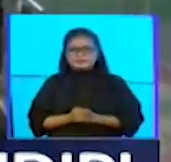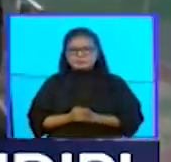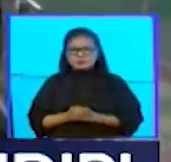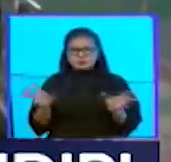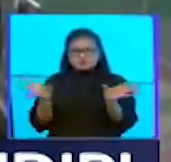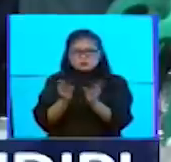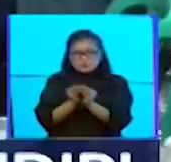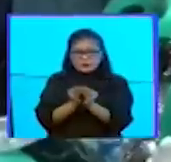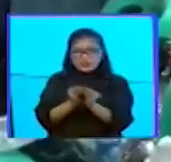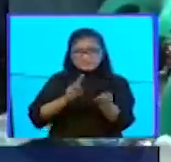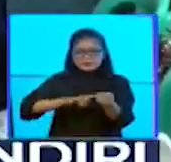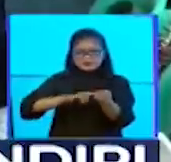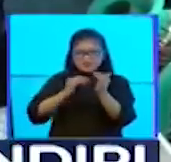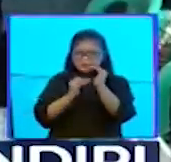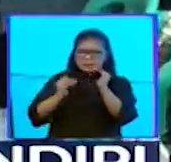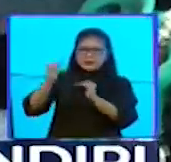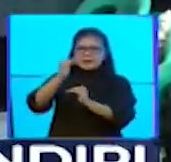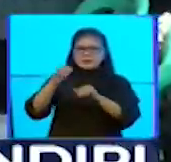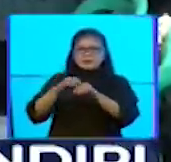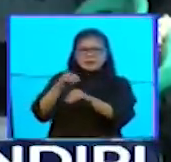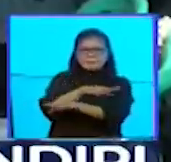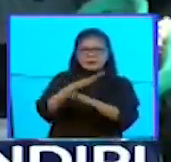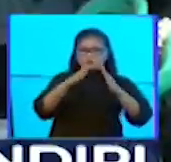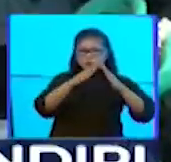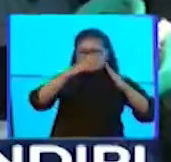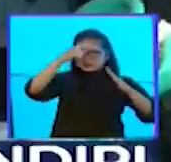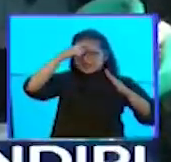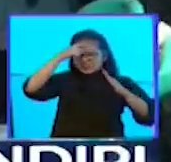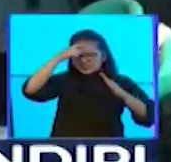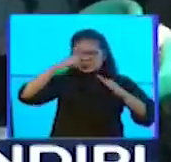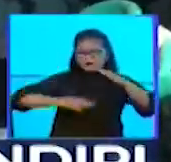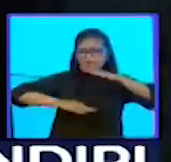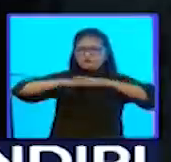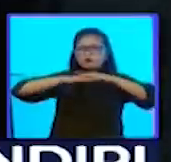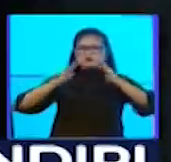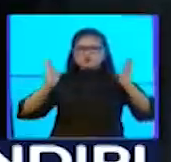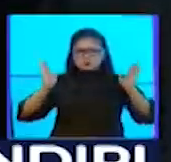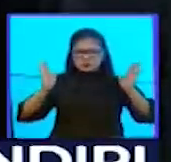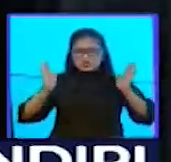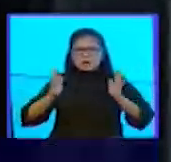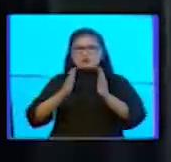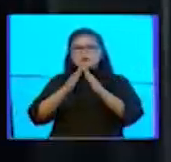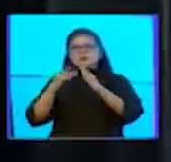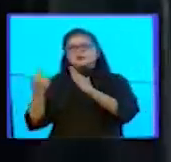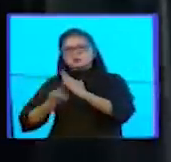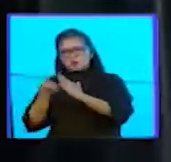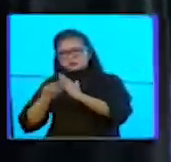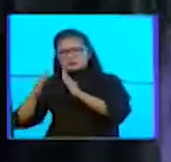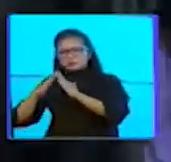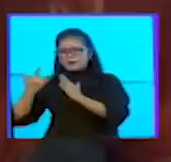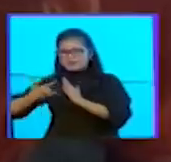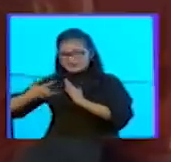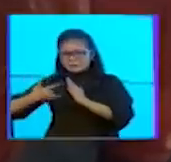sakit rujukan COVID-19 di DKI Jakarta membuat banyak warga terpaksa menjalani isolasi mandiri di rumah. Dari Jakarta, Rani